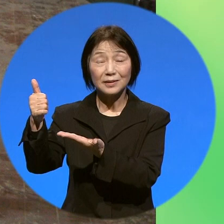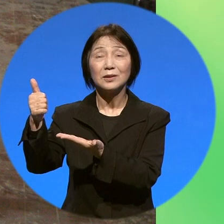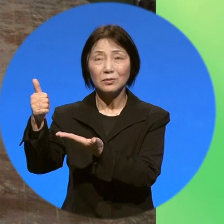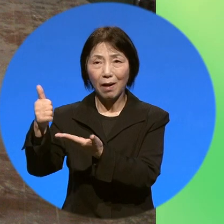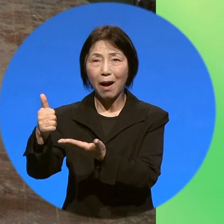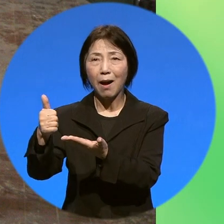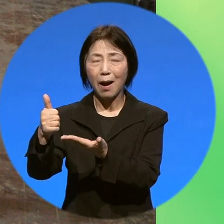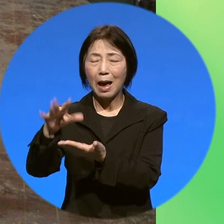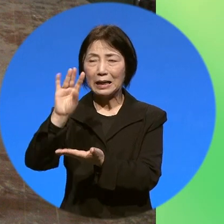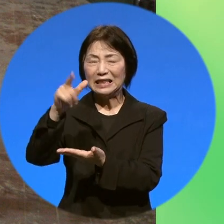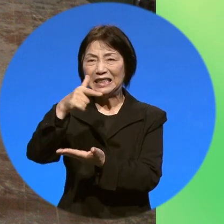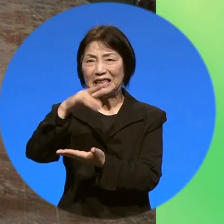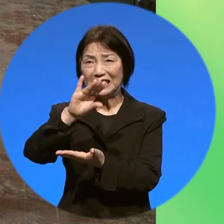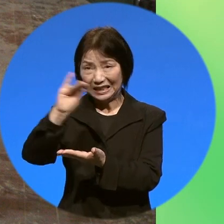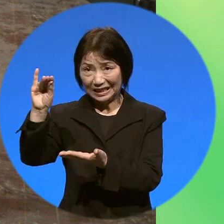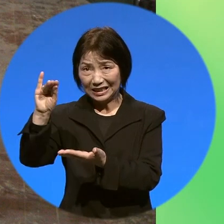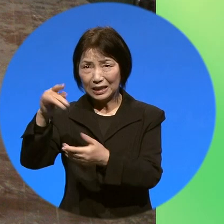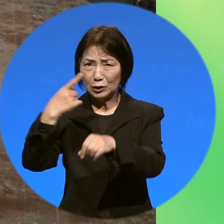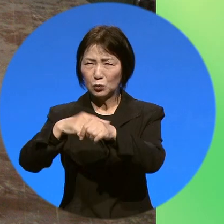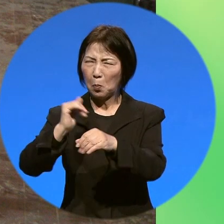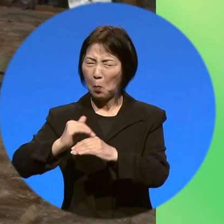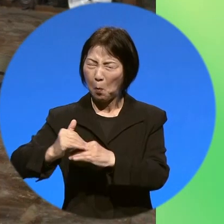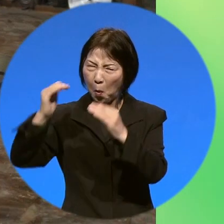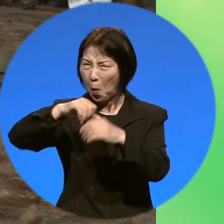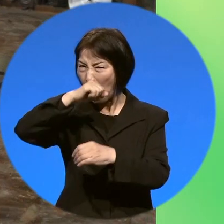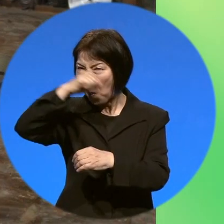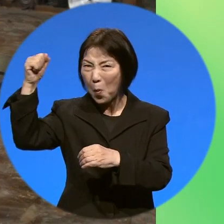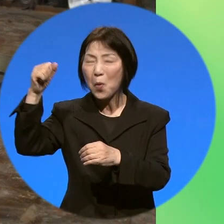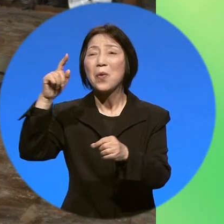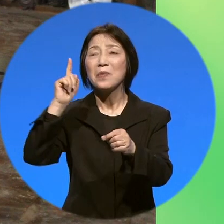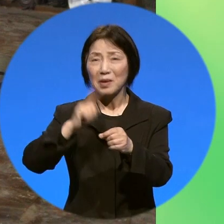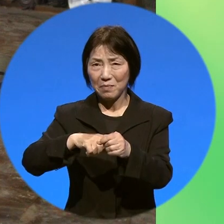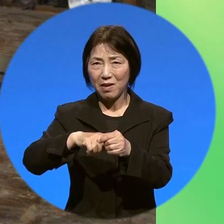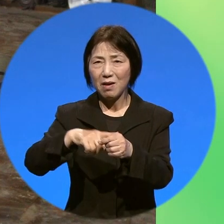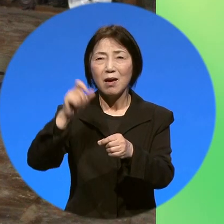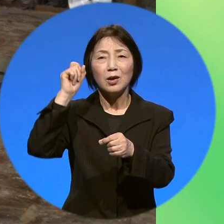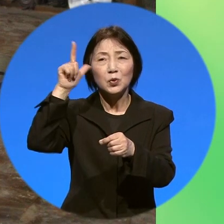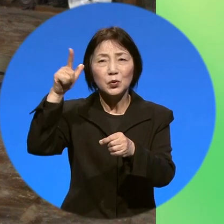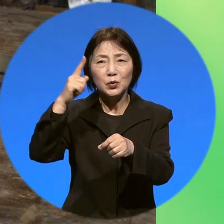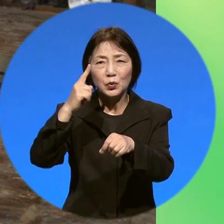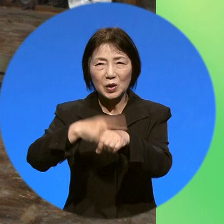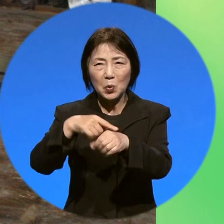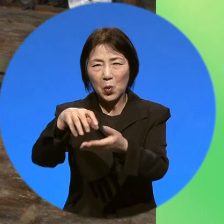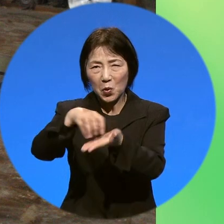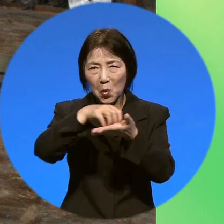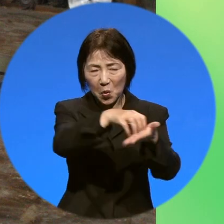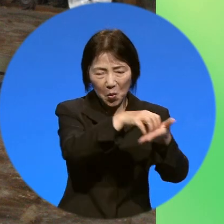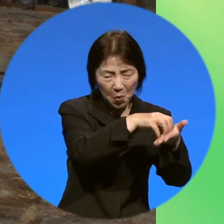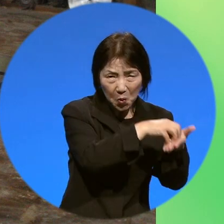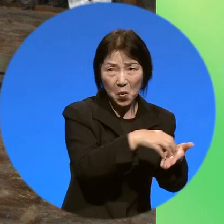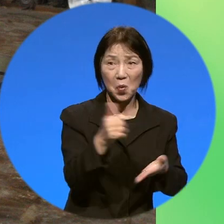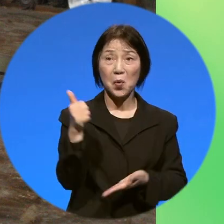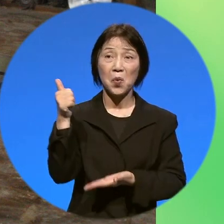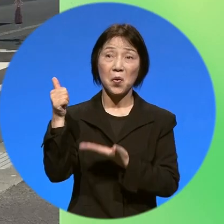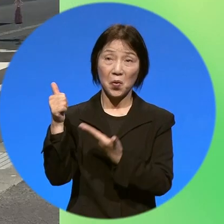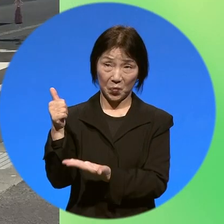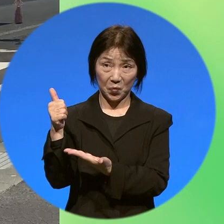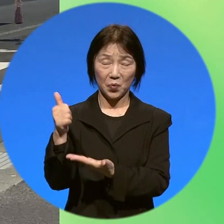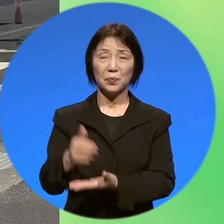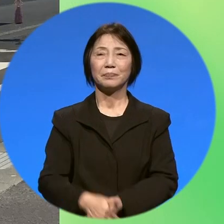生地の技能が高く評価され、県の優秀技能者表彰など多くの賞を受賞しています